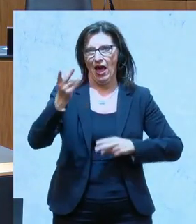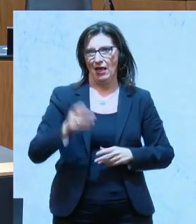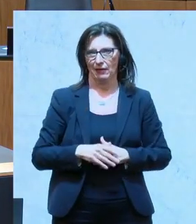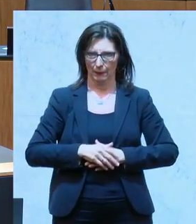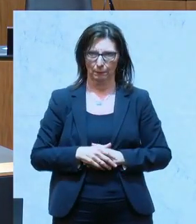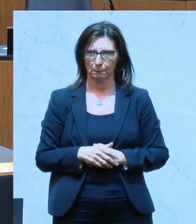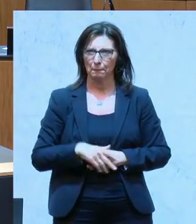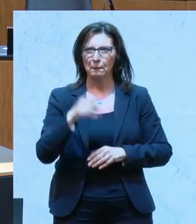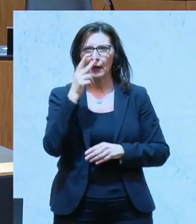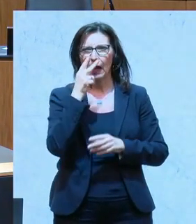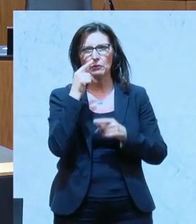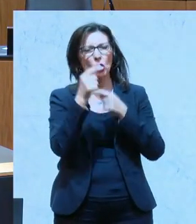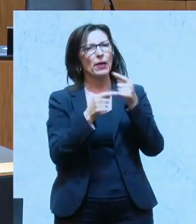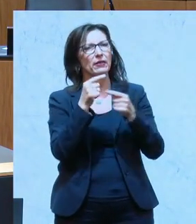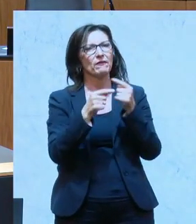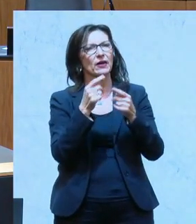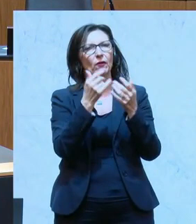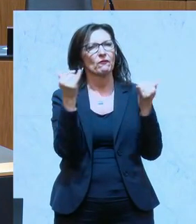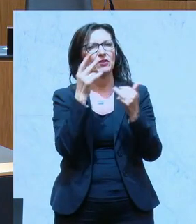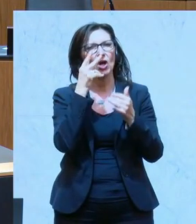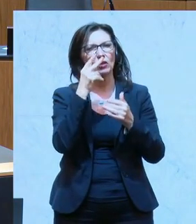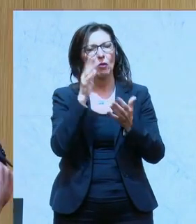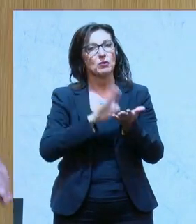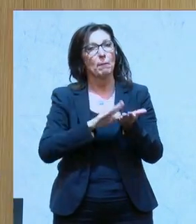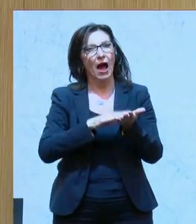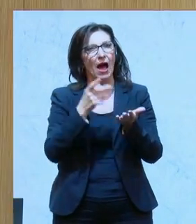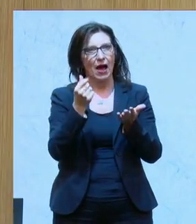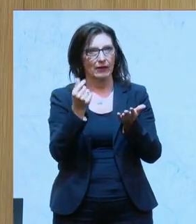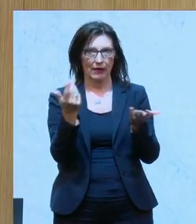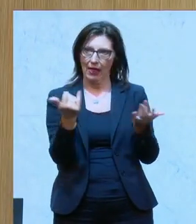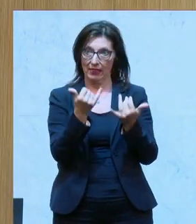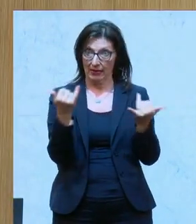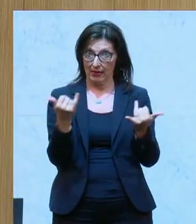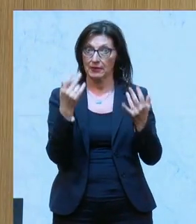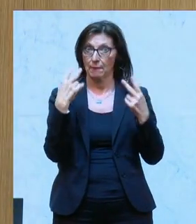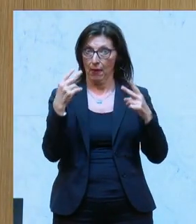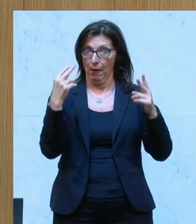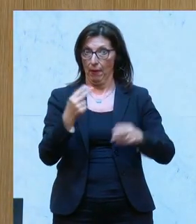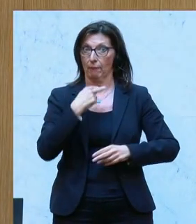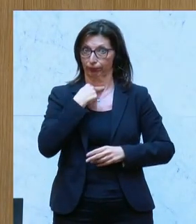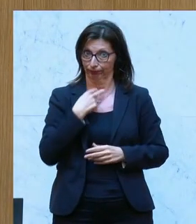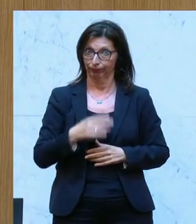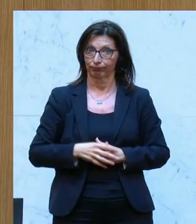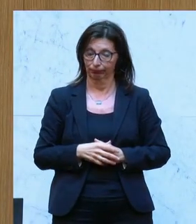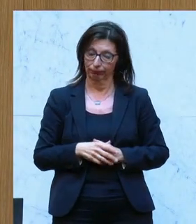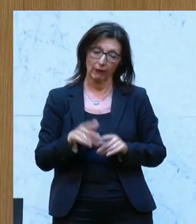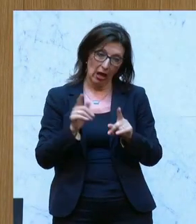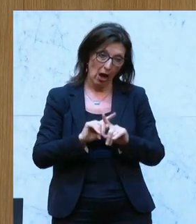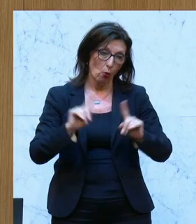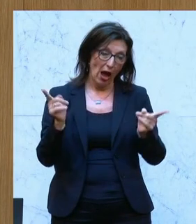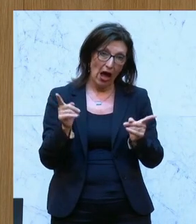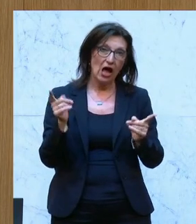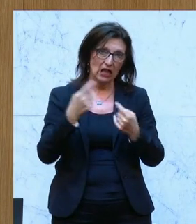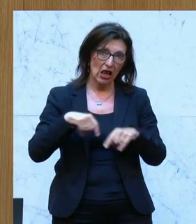die Entwicklung an, wie es dem Bargeld Stück für Stück an den Kragen geht in Österreich und auch in vielen anderen